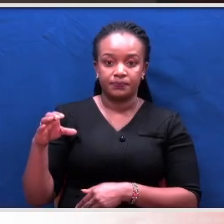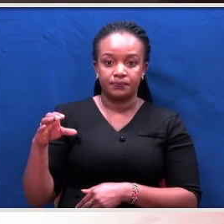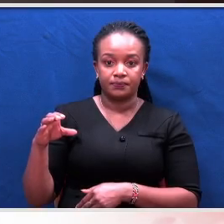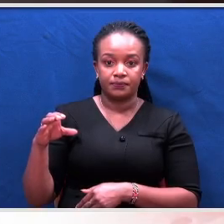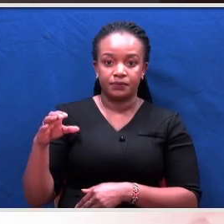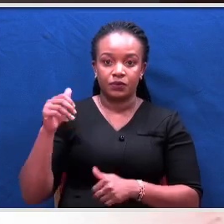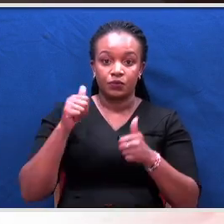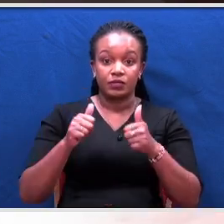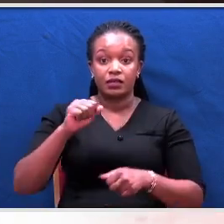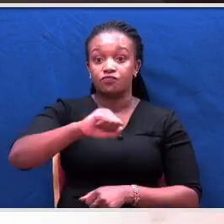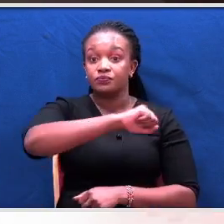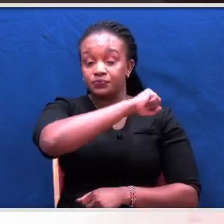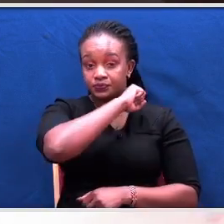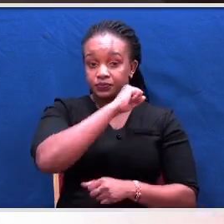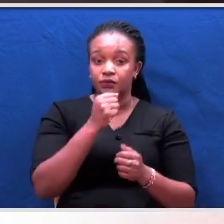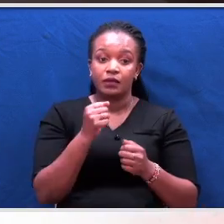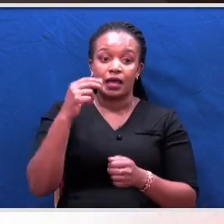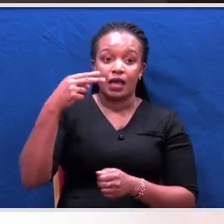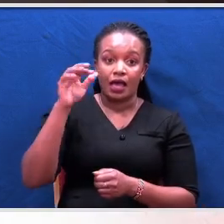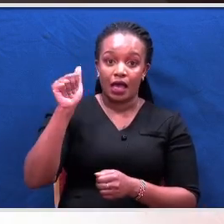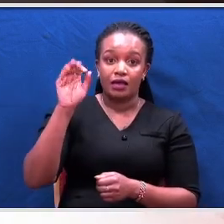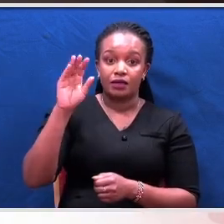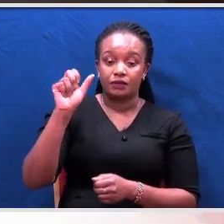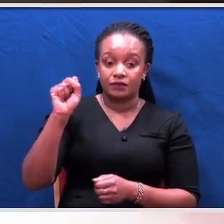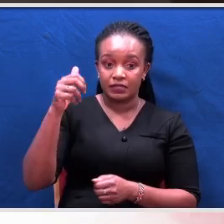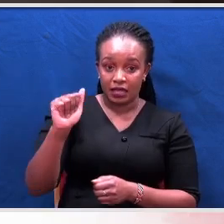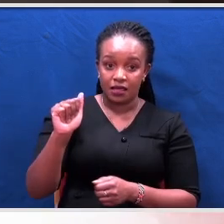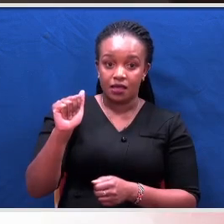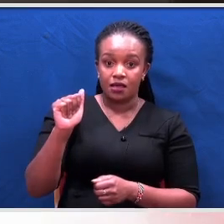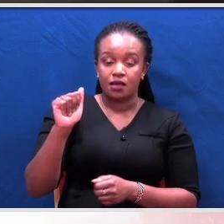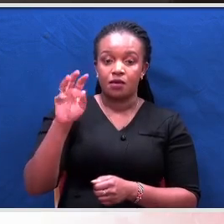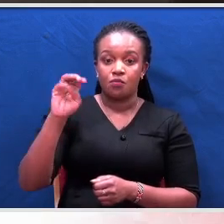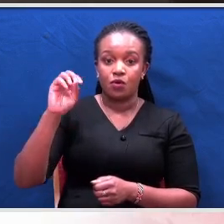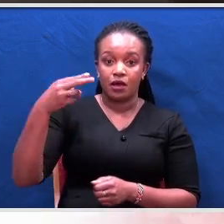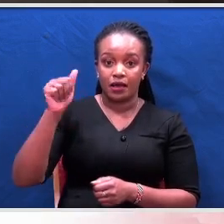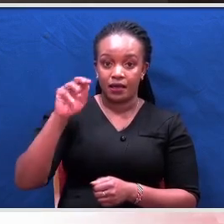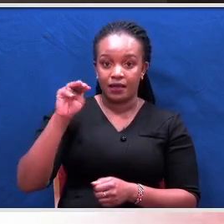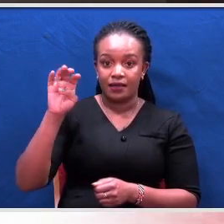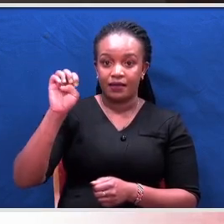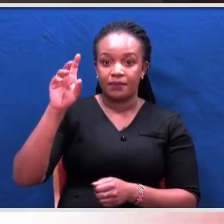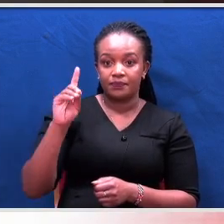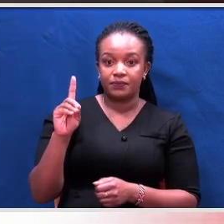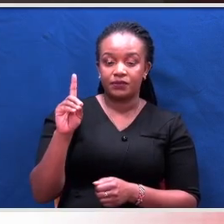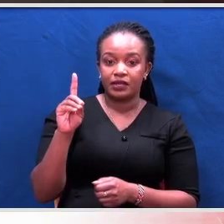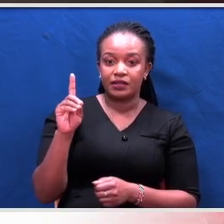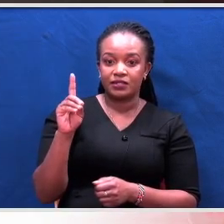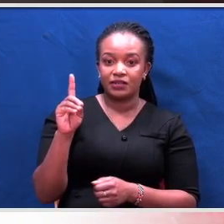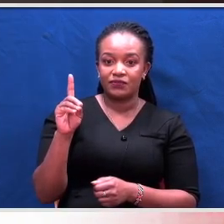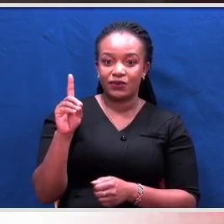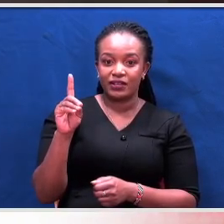mlimteka nyara Hafsa Mohamed Lukman kweli au la? Naanza na Hafsa Abdi Mohamed